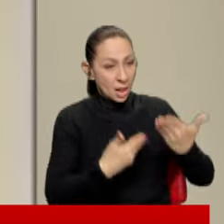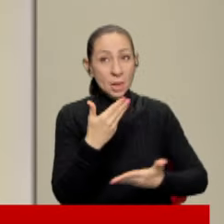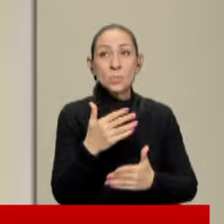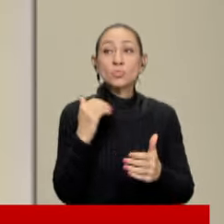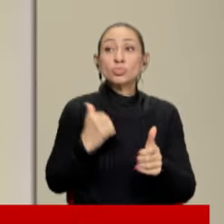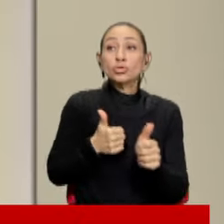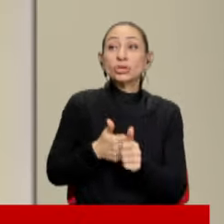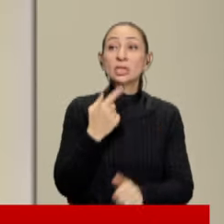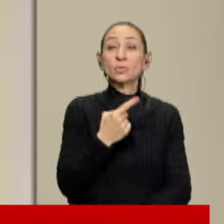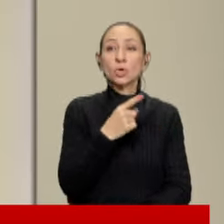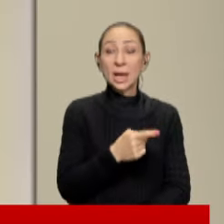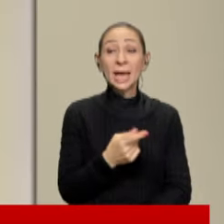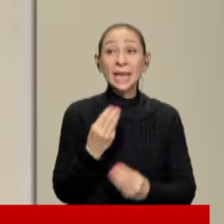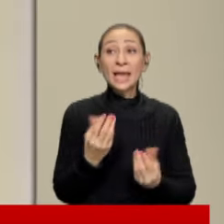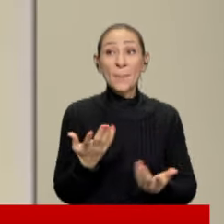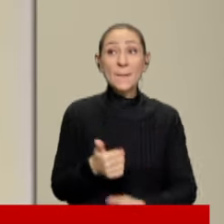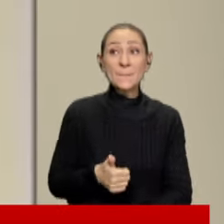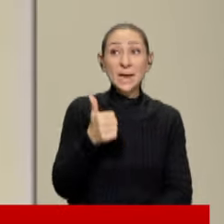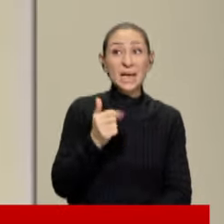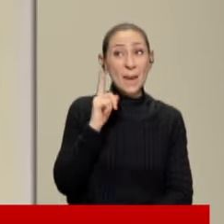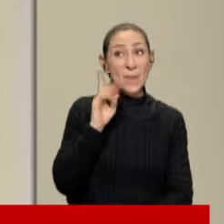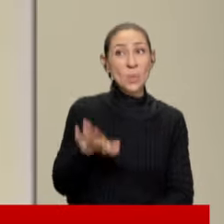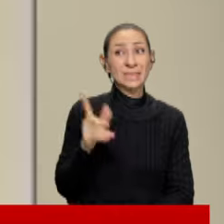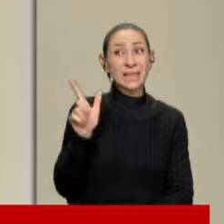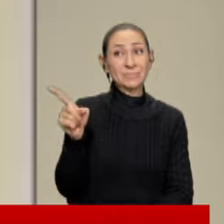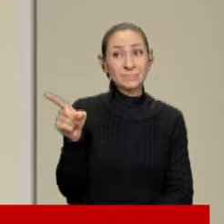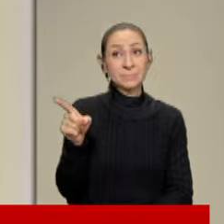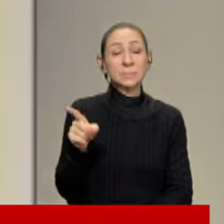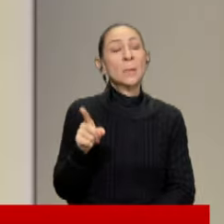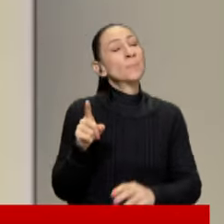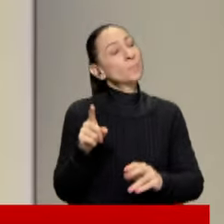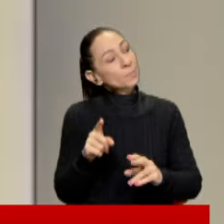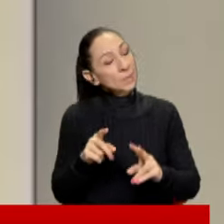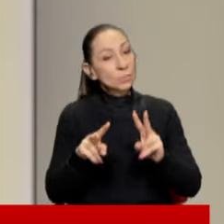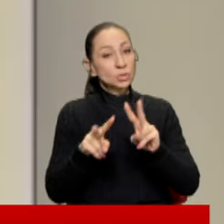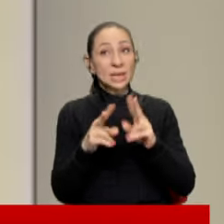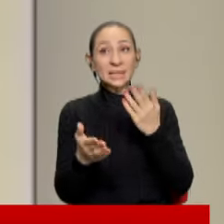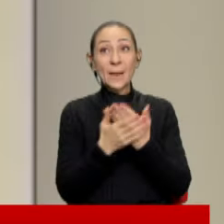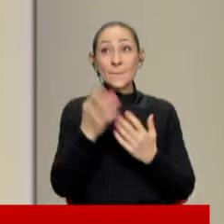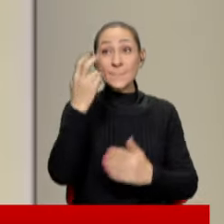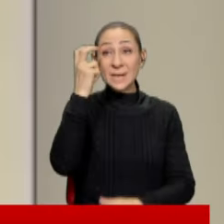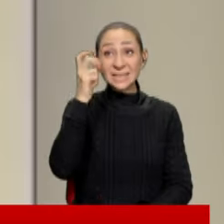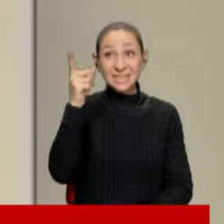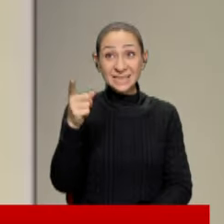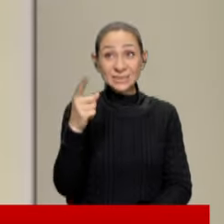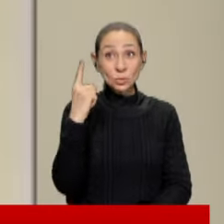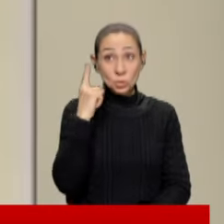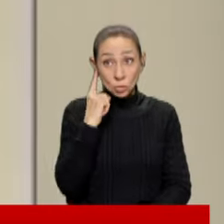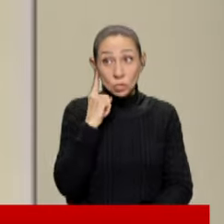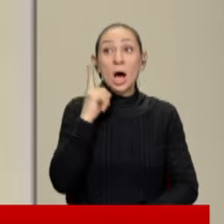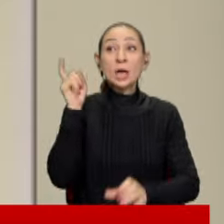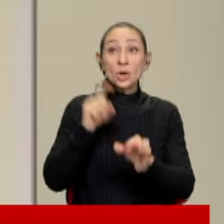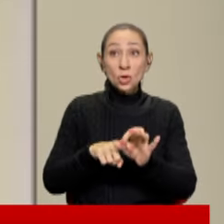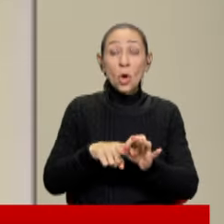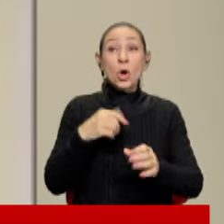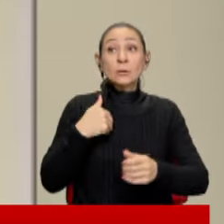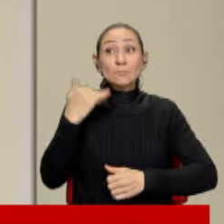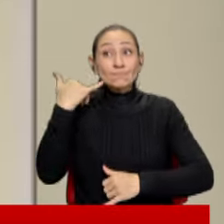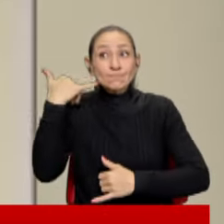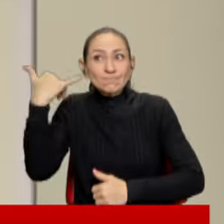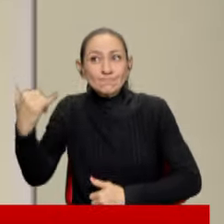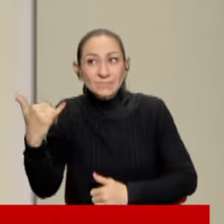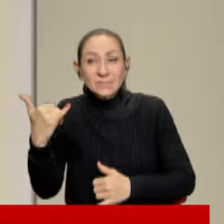Müsteşar diyor ki iyi ama Bakan Bey'in de haberinin olması lazım. Müsteşar yardımcısı Manisa'nın demircisinden diye duyuyoruz, atanıyor. Ona